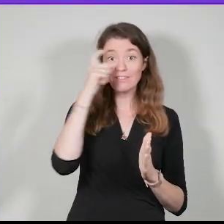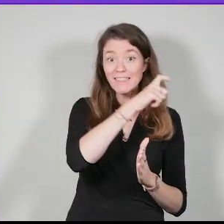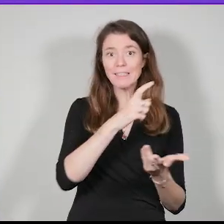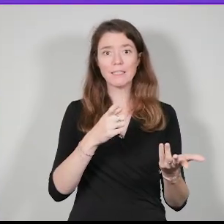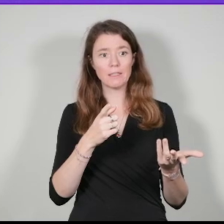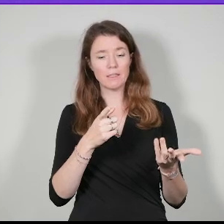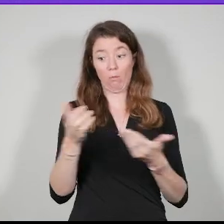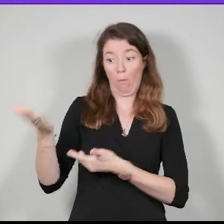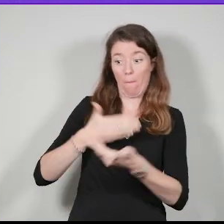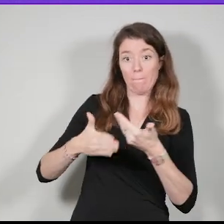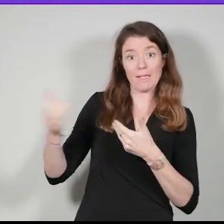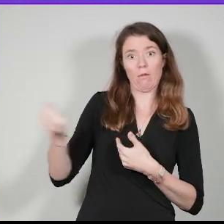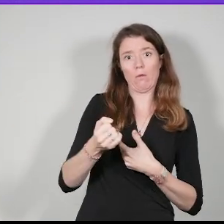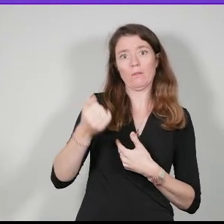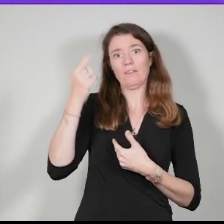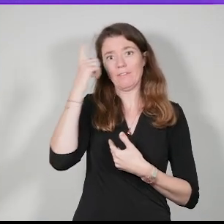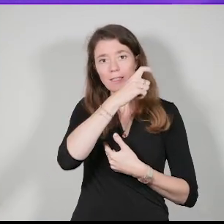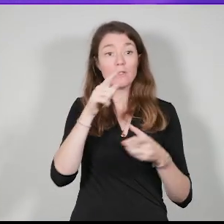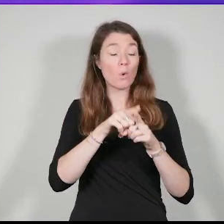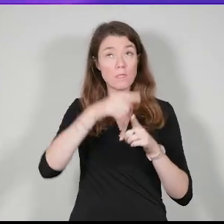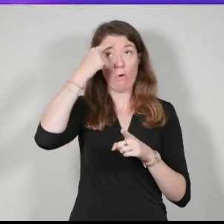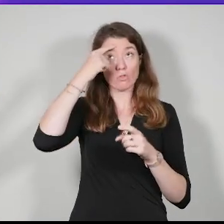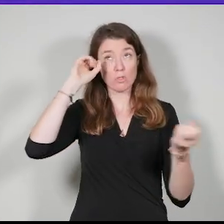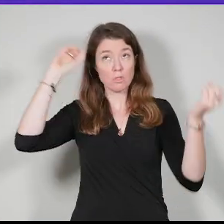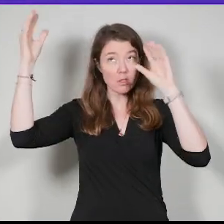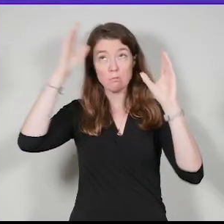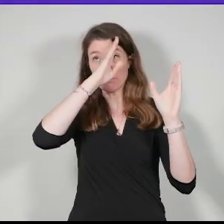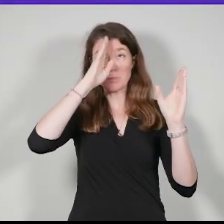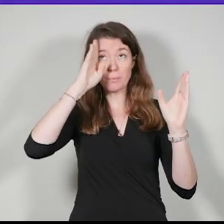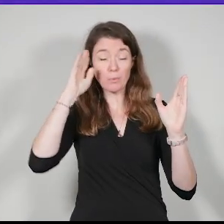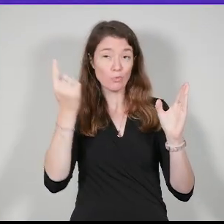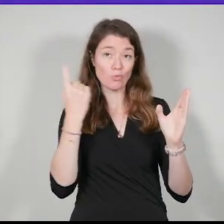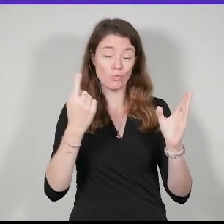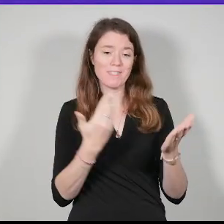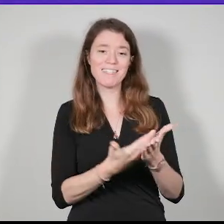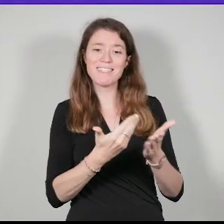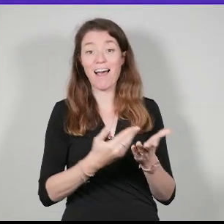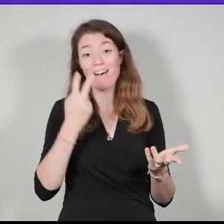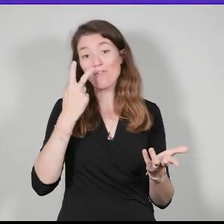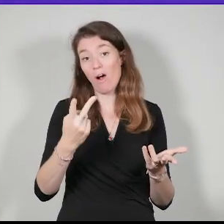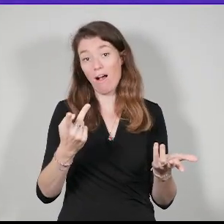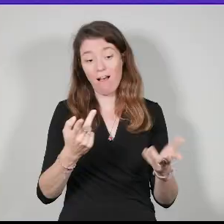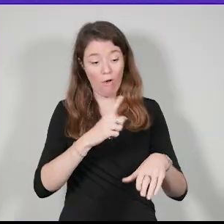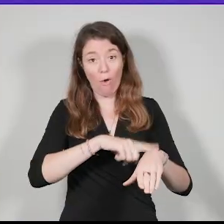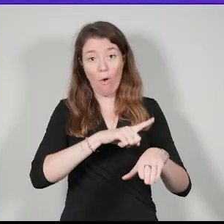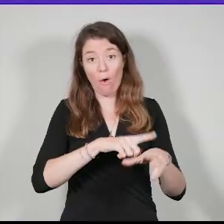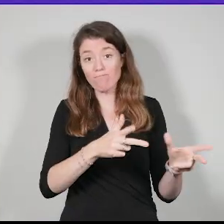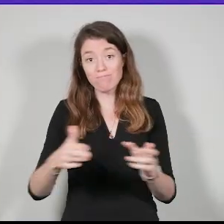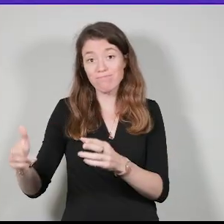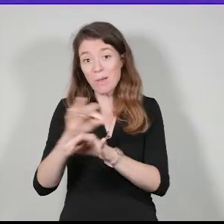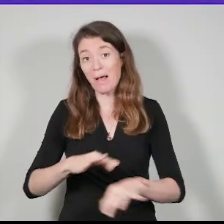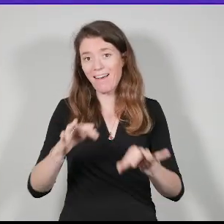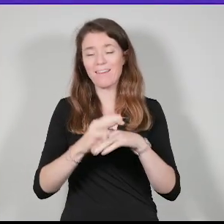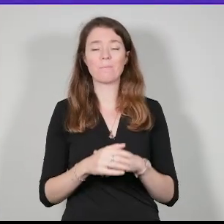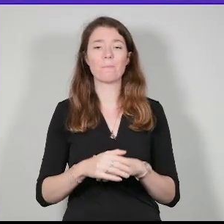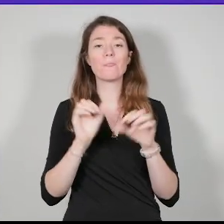de me substituer. Et j'ai toujours quelque chose en tête. Et ça, on voit bien que, effectivement, c'est pas circonscrit dans le temps. Et on peut aller au-delà aussi